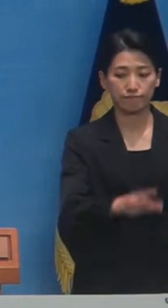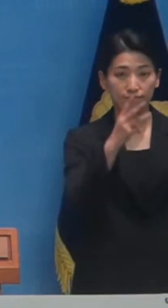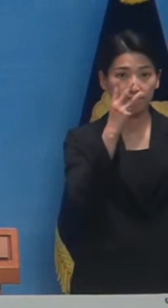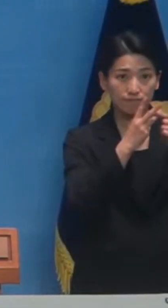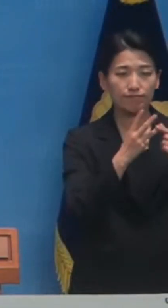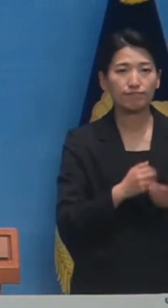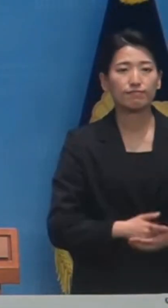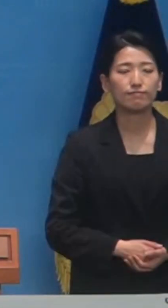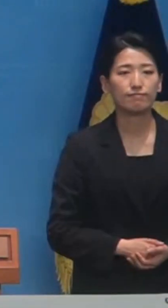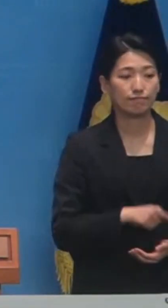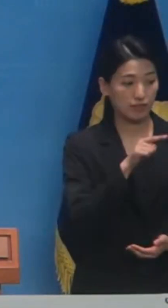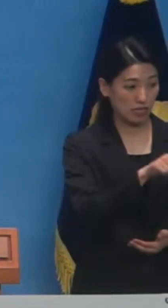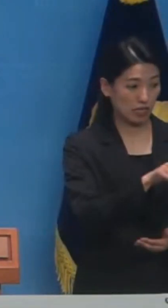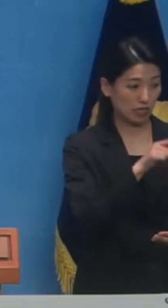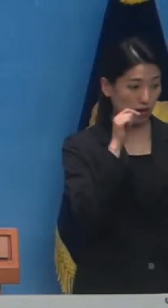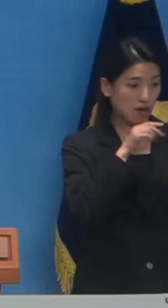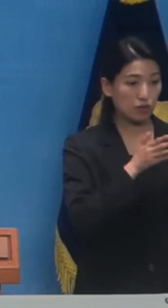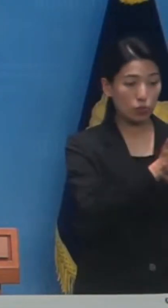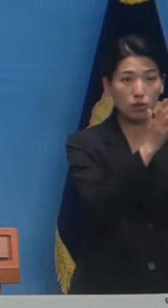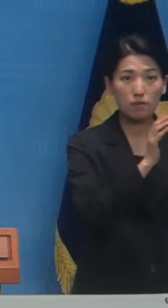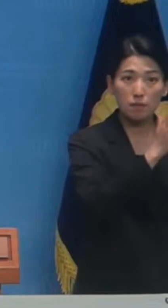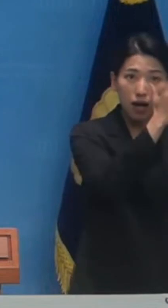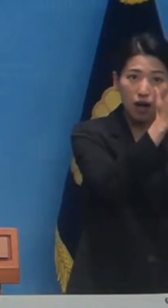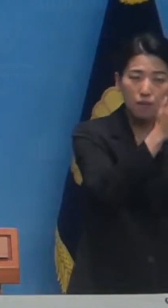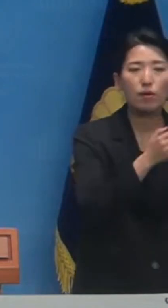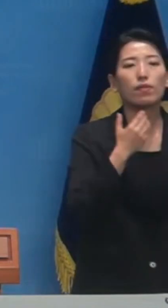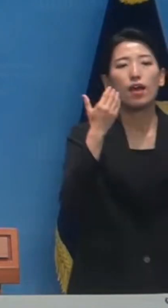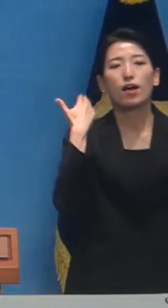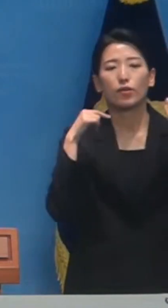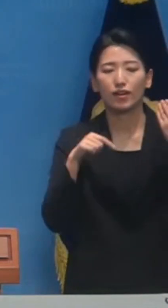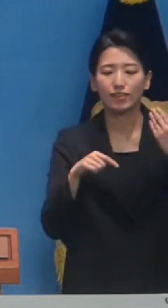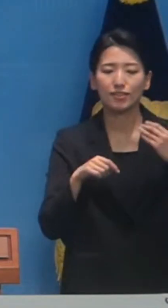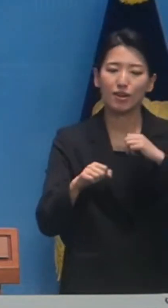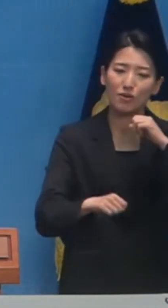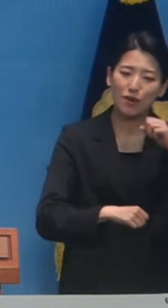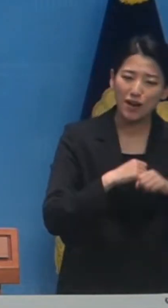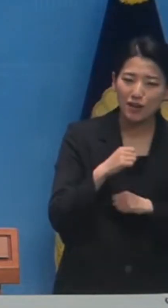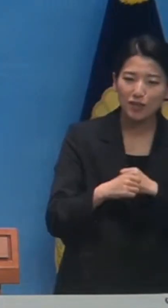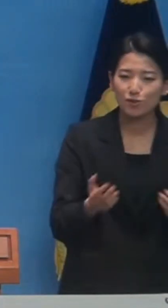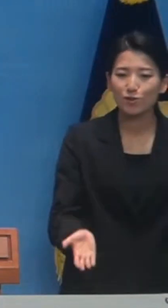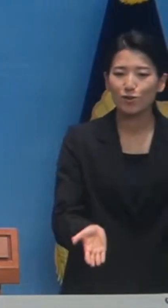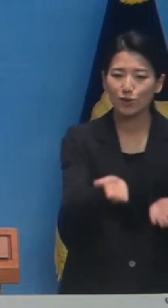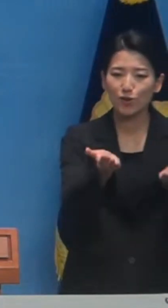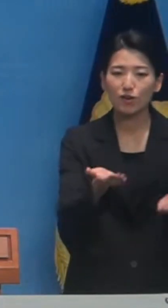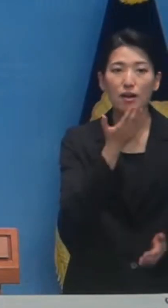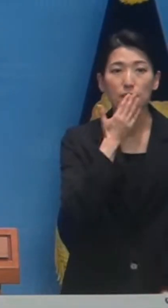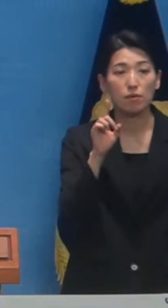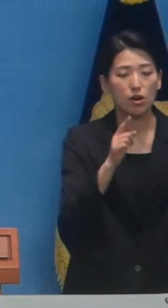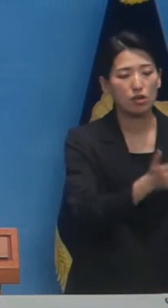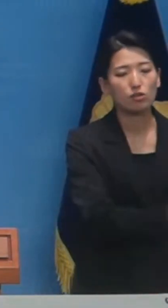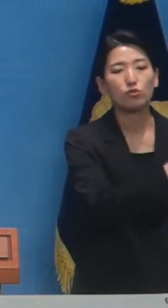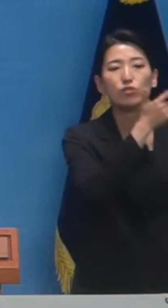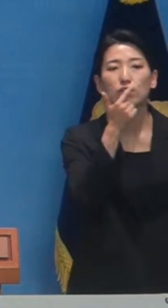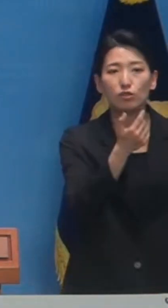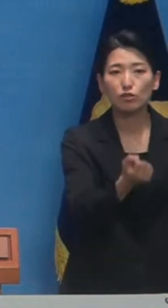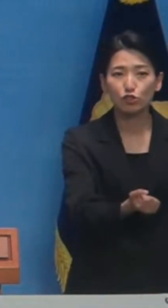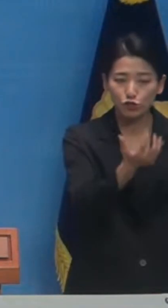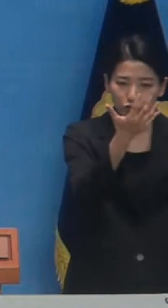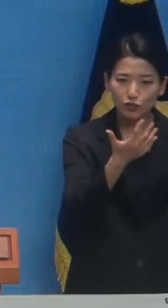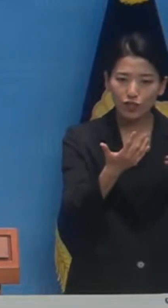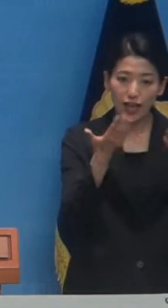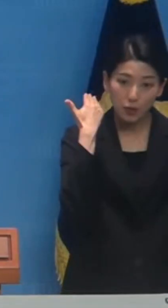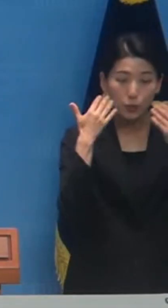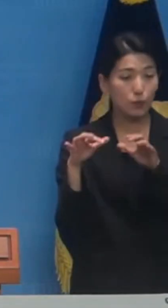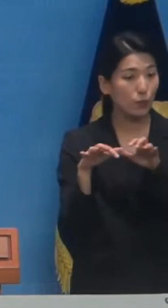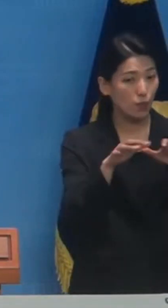셋째, 헌장이 통과되면 학교는 다음과 같은 활동을 권장하거나 묵인할 수 있습니다. 휴업 축제에 단체로